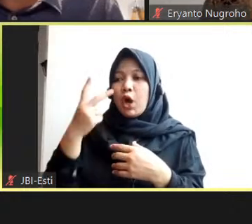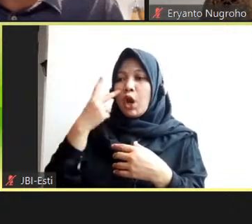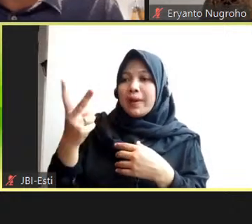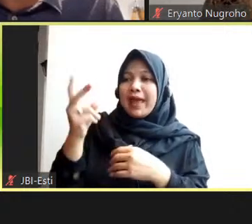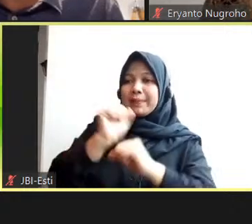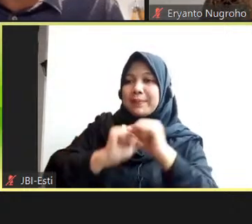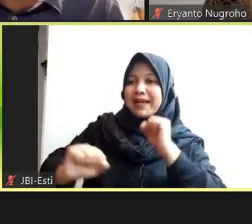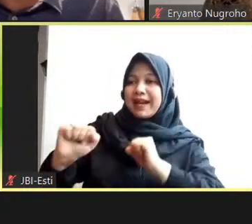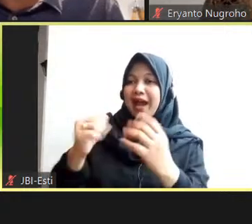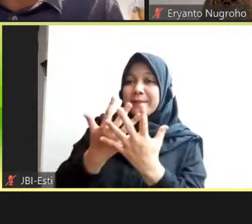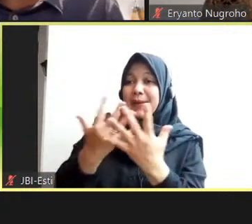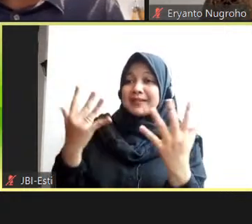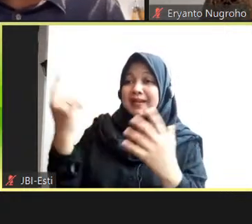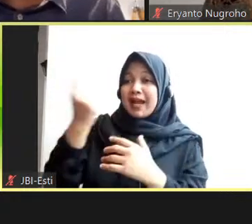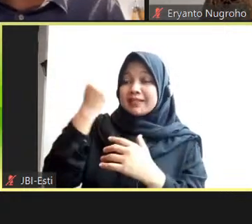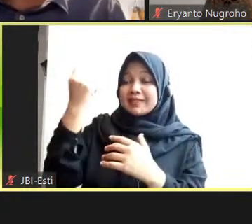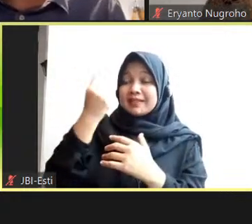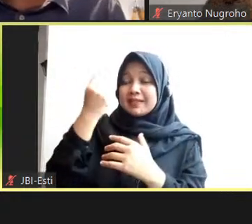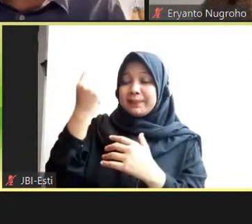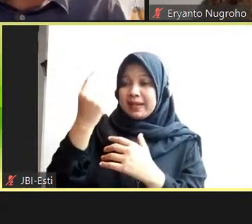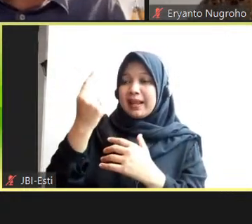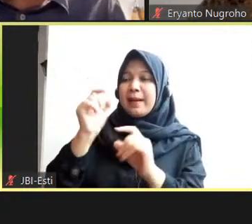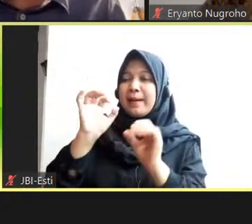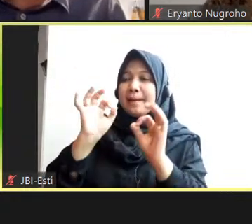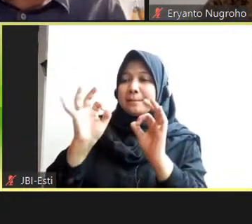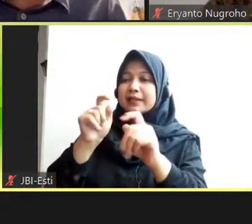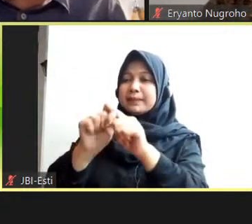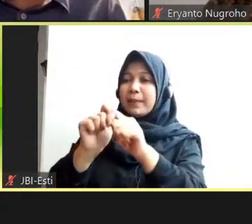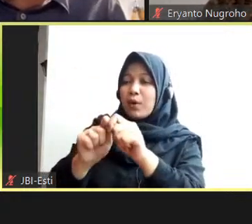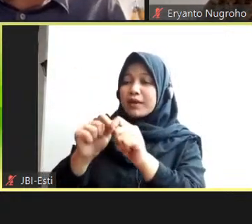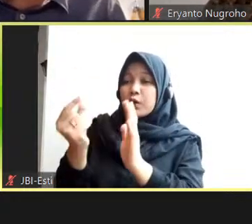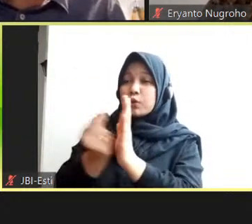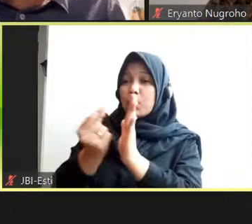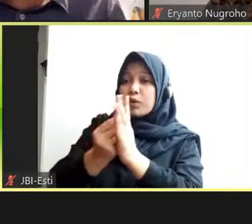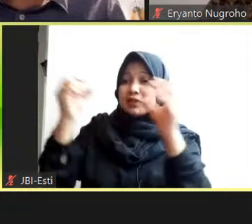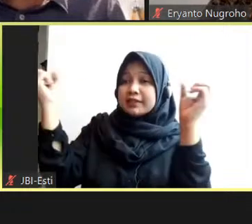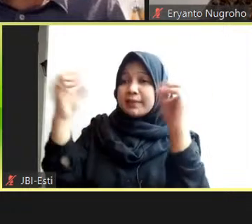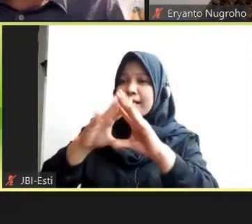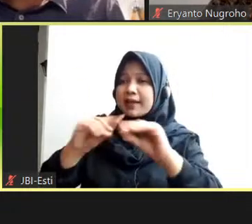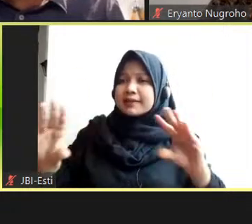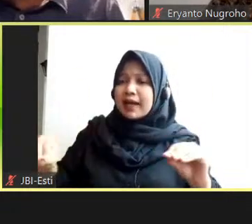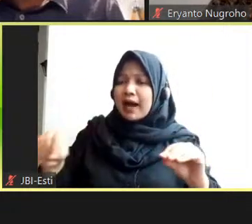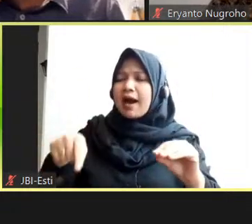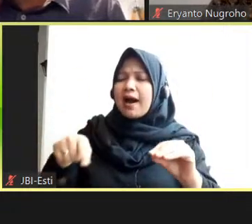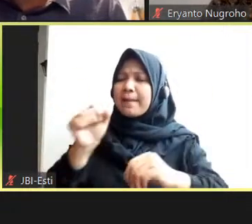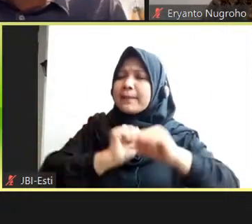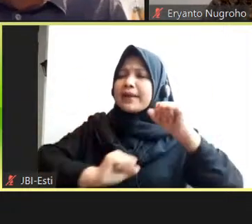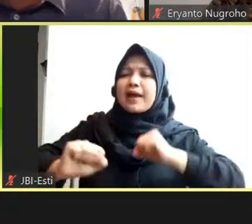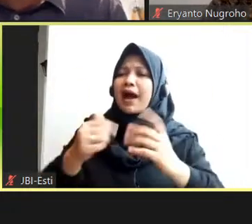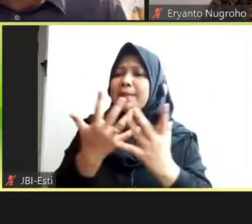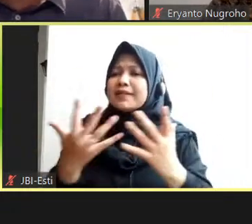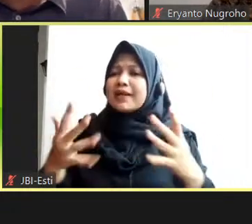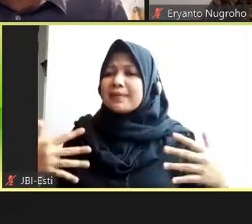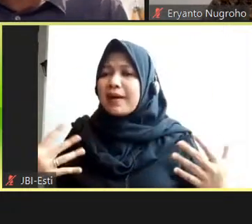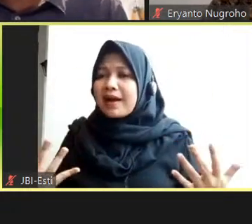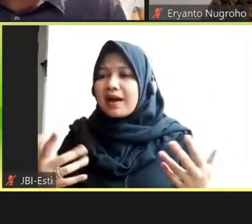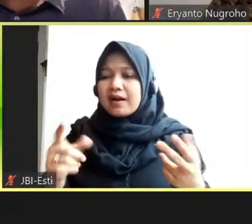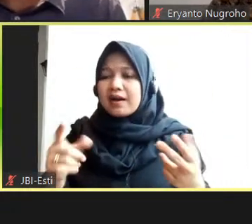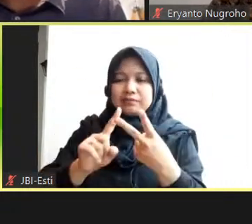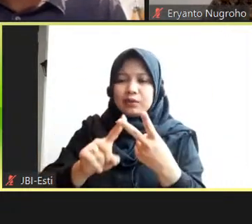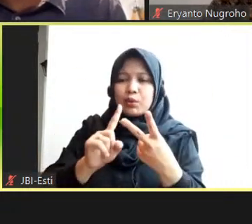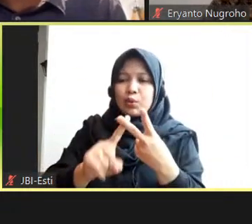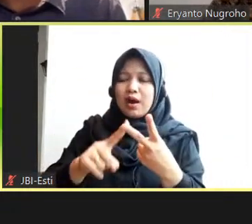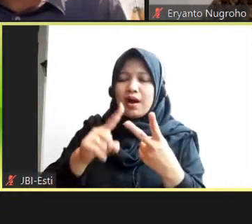sipil selama proses pembentukan Undang-Undang Cipta Kerja kemarin, dan pengalaman apa yang bisa kita jadikan pelajaran ke depan. Dan yang